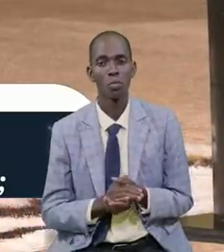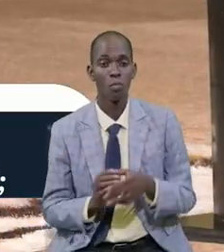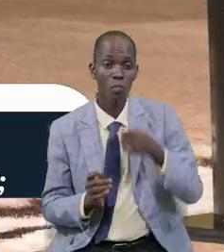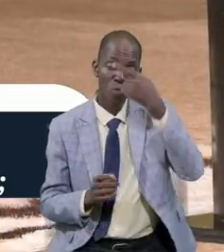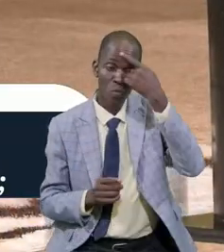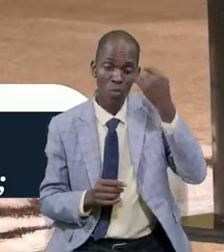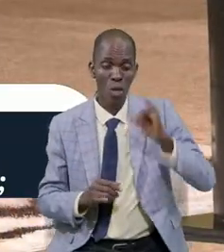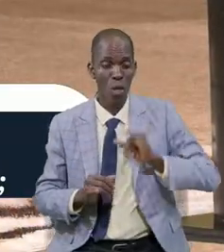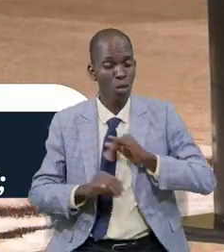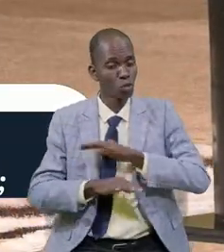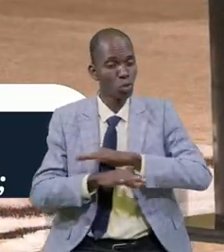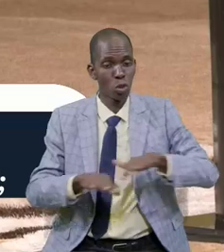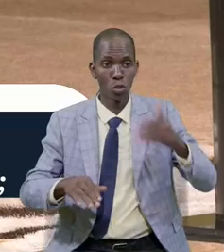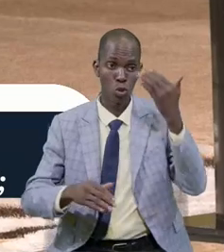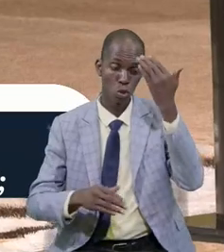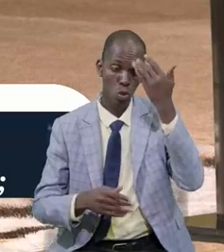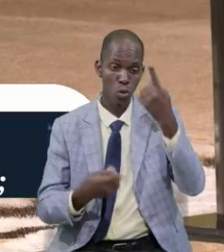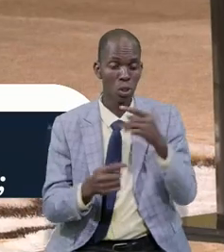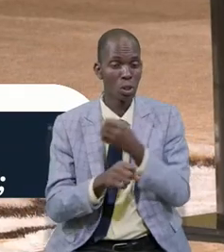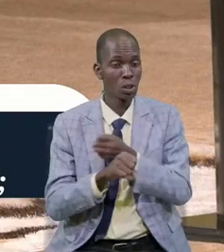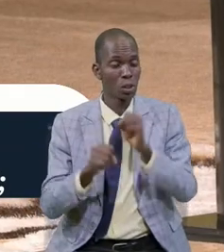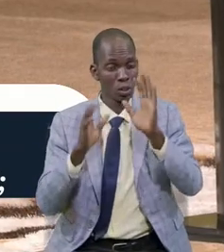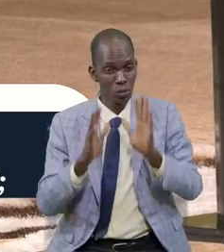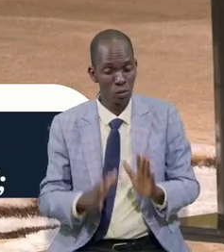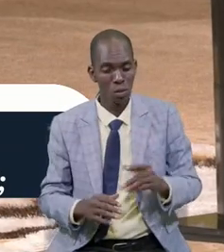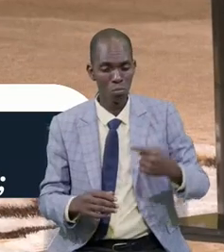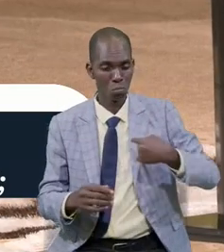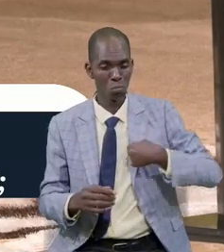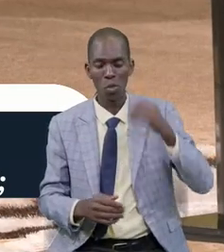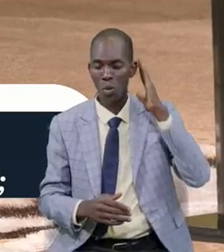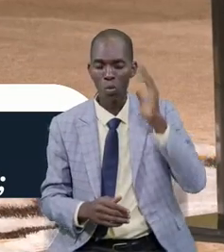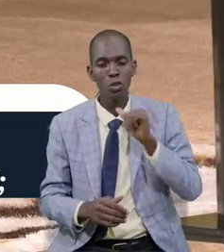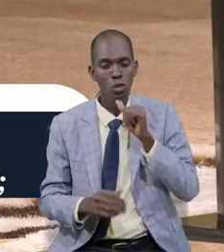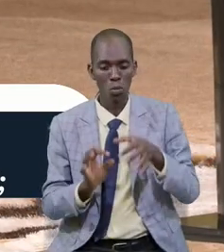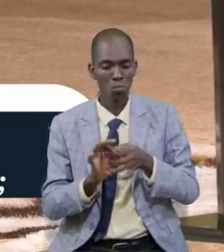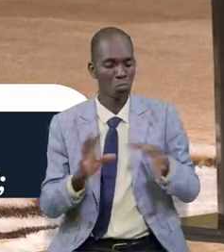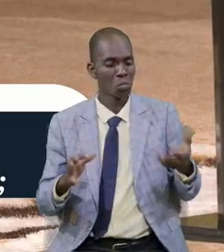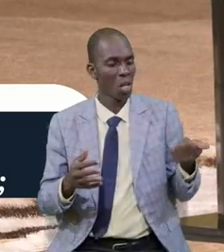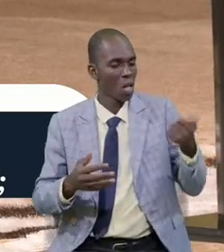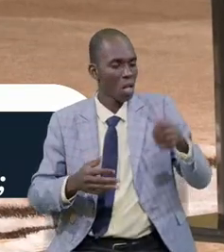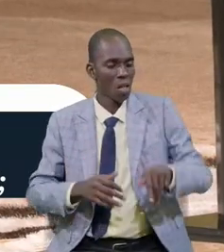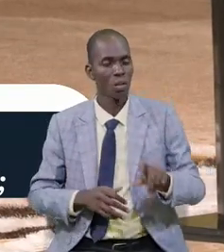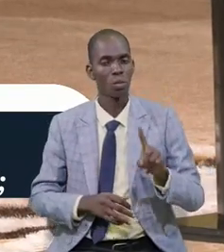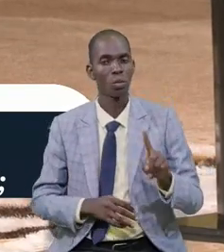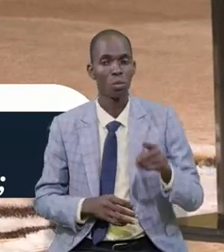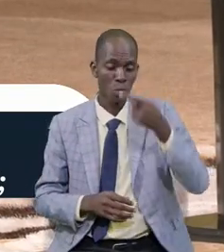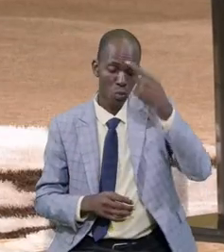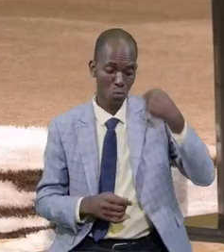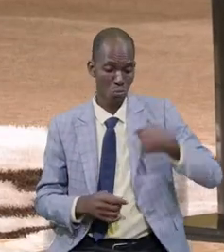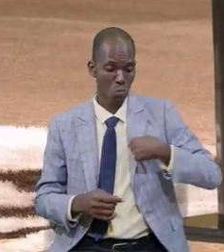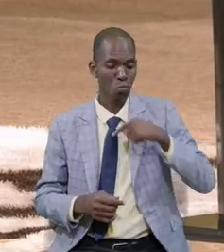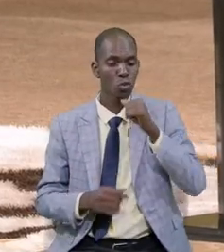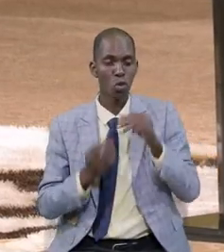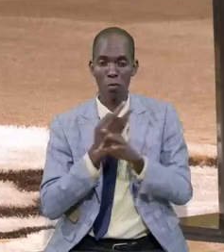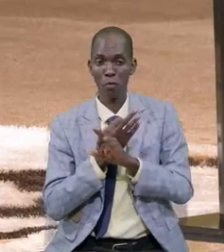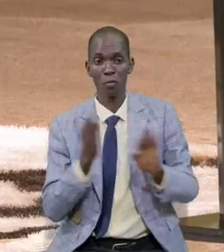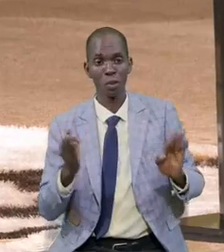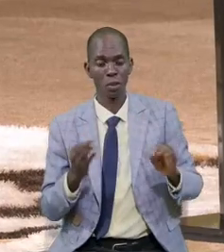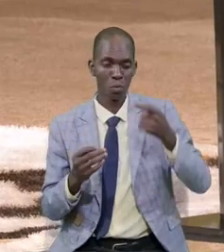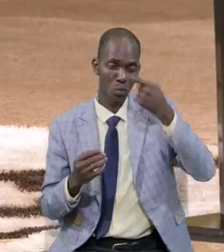moi, je ne connais pas le Sauveur. Alors, je ne vais pas libérer ces sujets. Parce que je ne suis pas